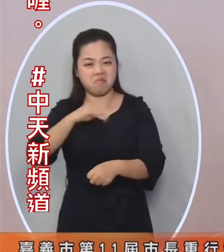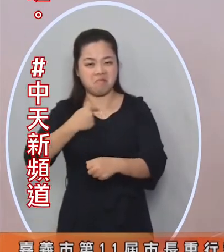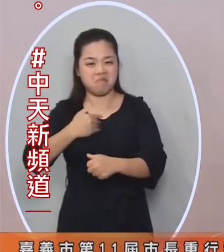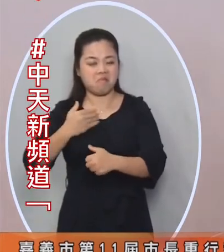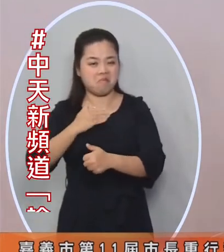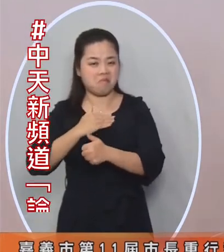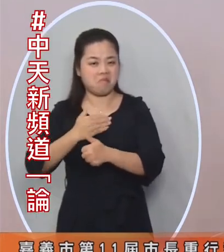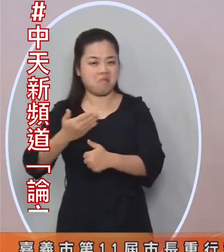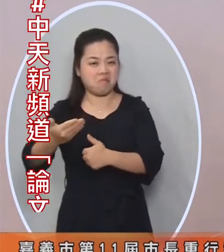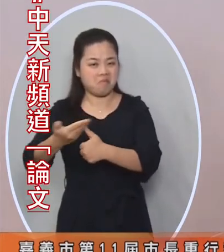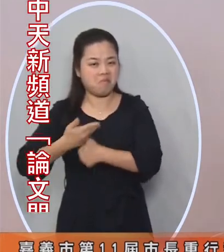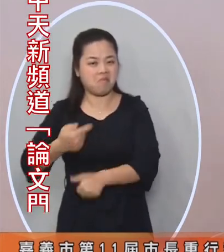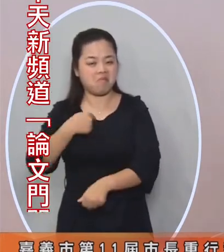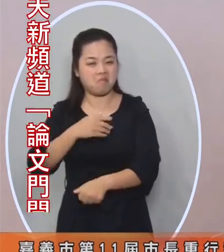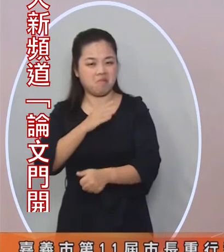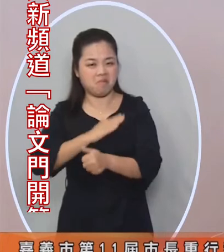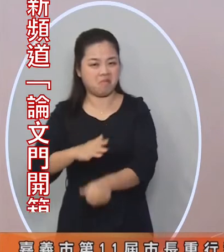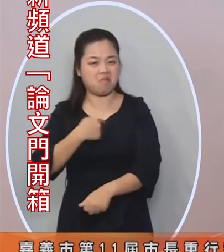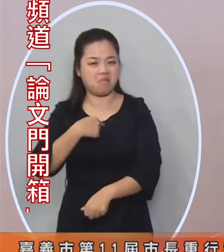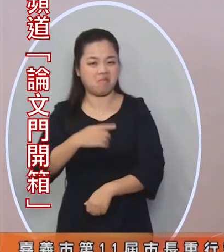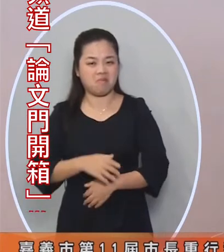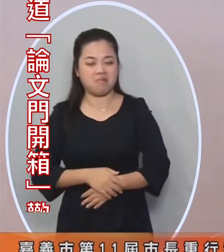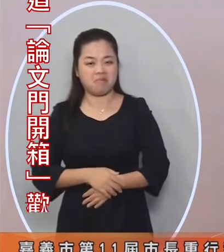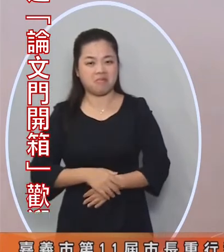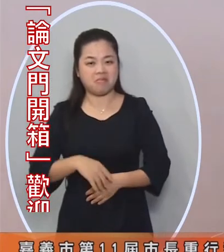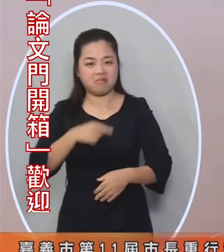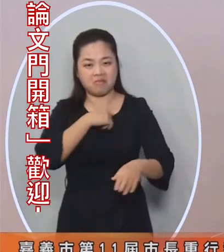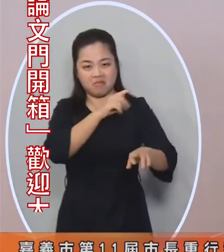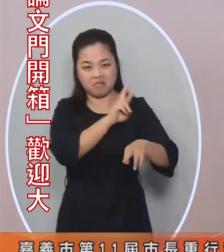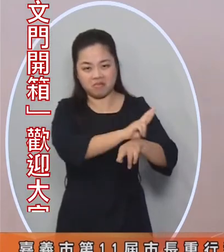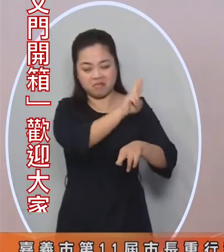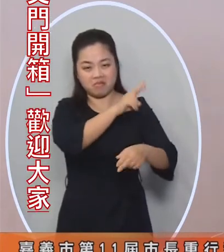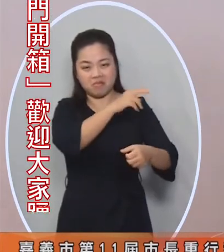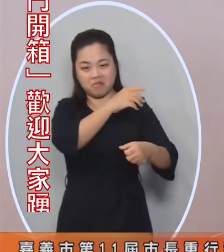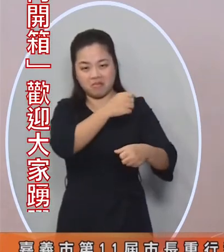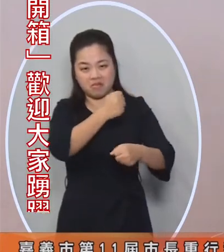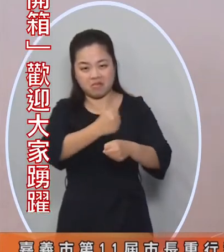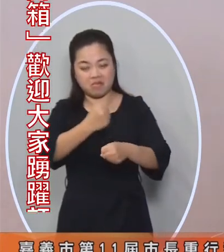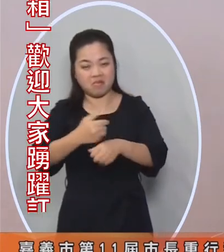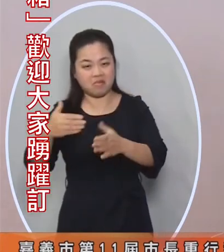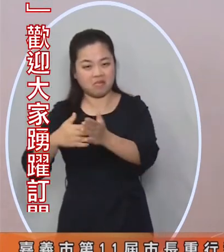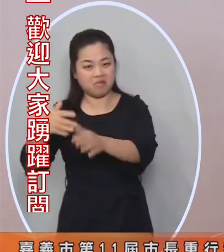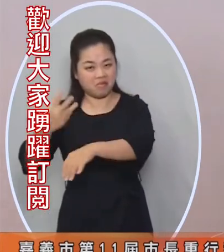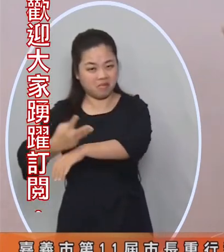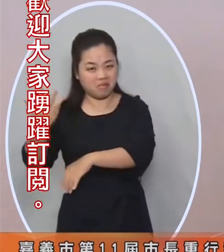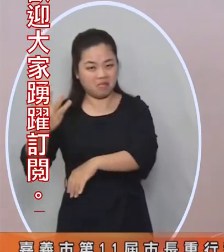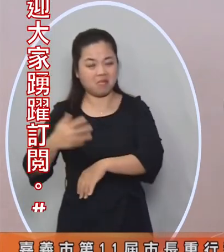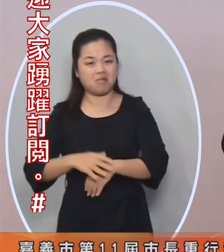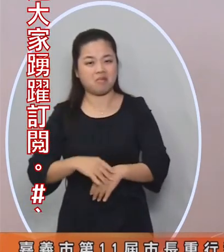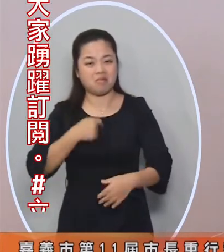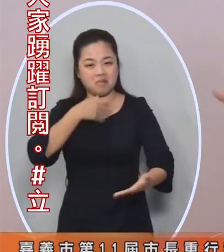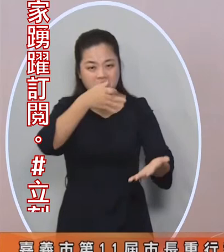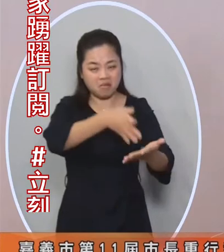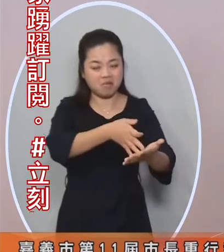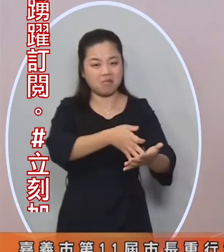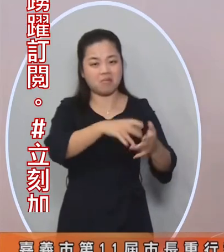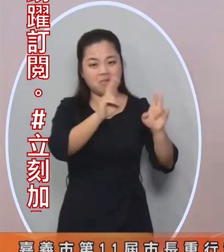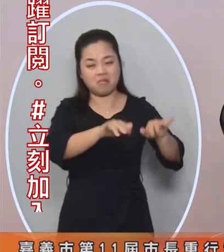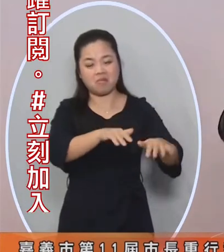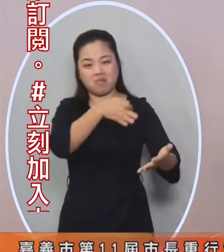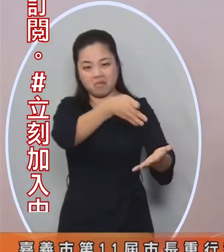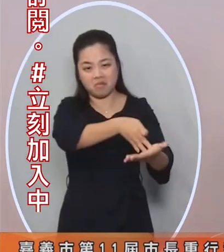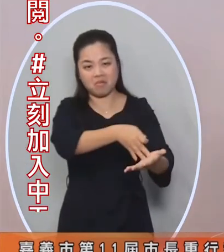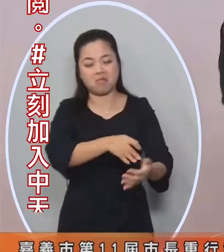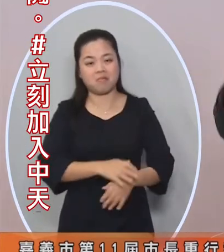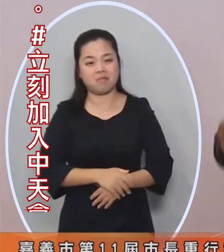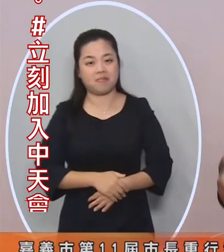我矿主啊，啊我十二点到八点的班，啊我九点要台大报班，我先签一个电脑尔，